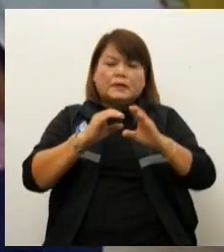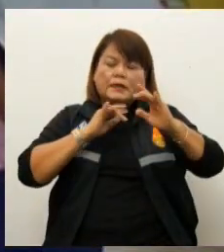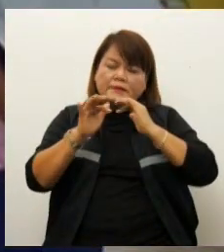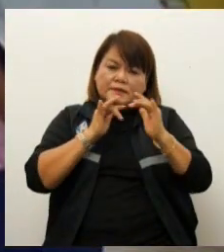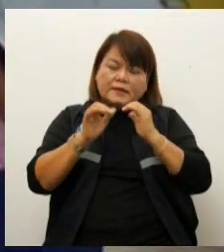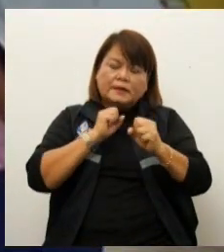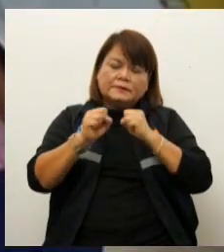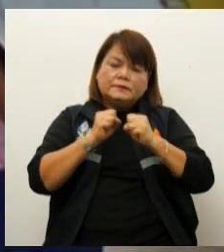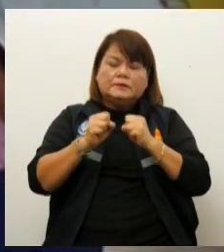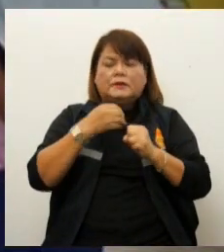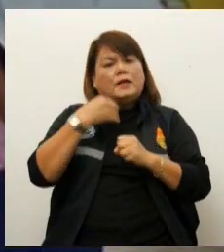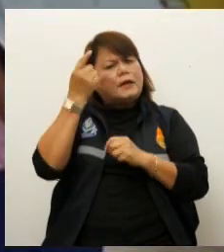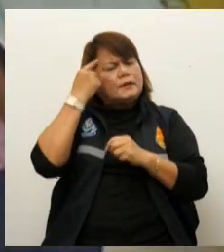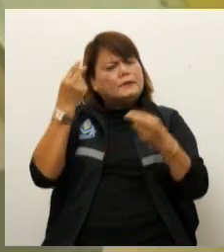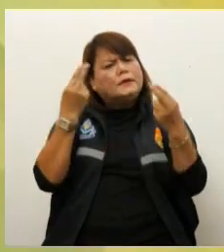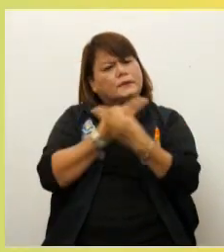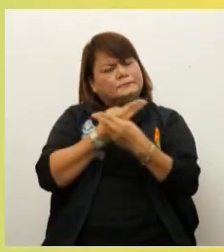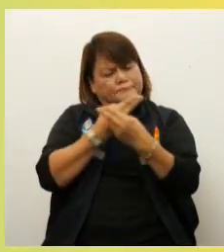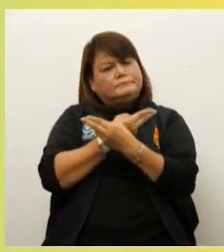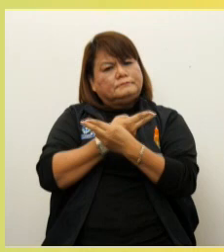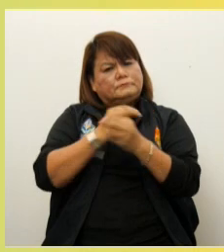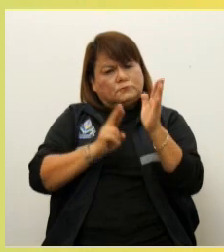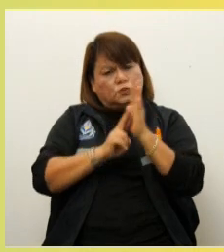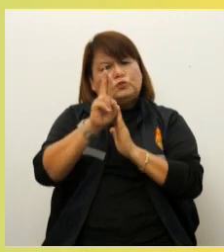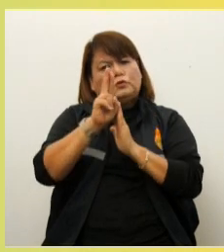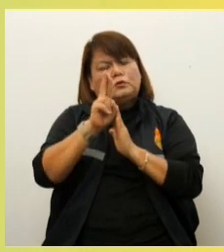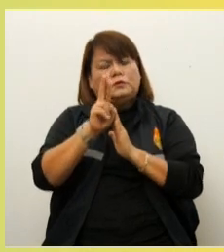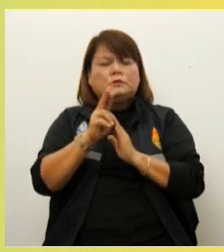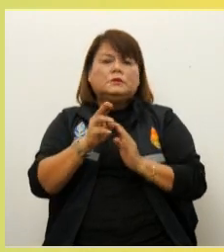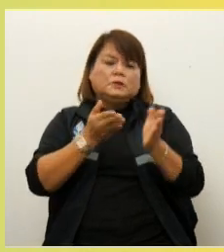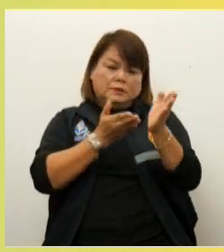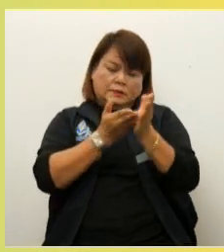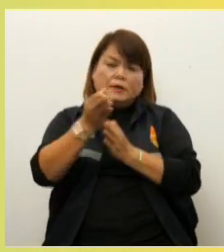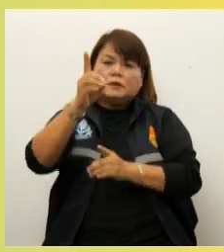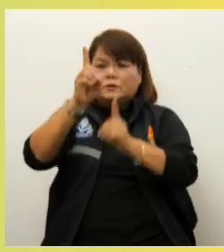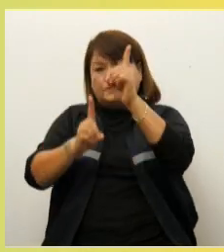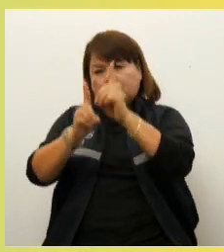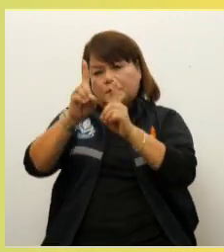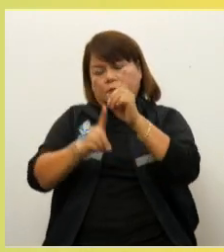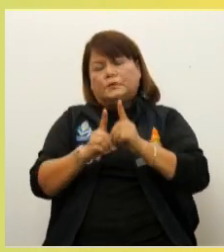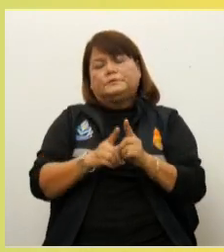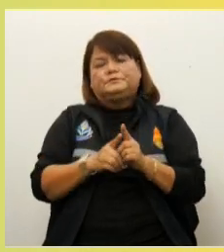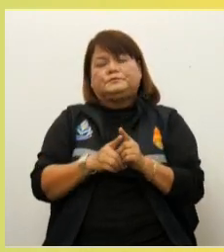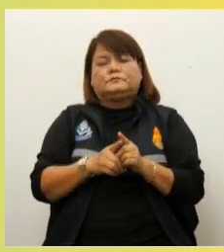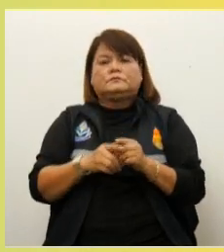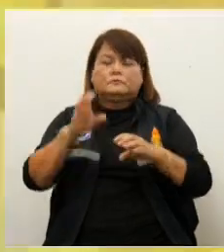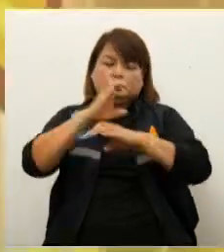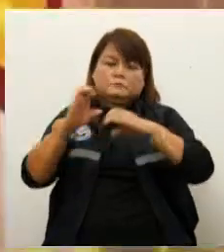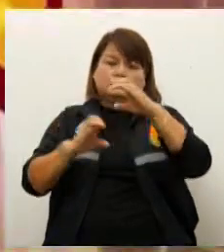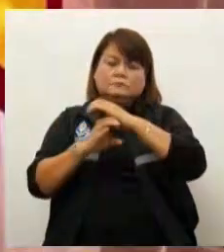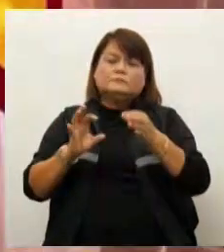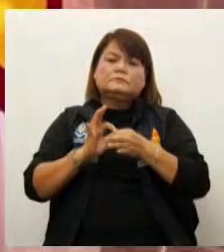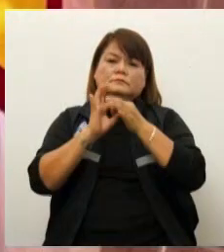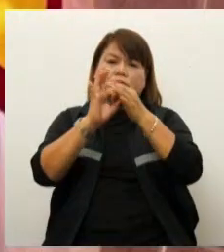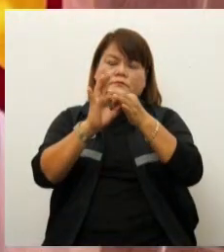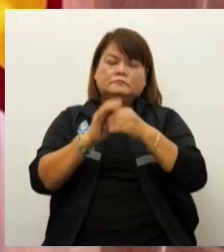ารและการคิดคำนวณสูงขึ้นด้านการวัดและประเมินผลโครงการที่เกี่ยวข้อง